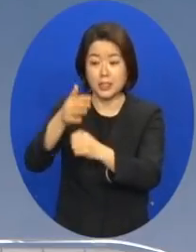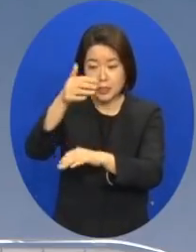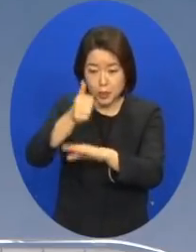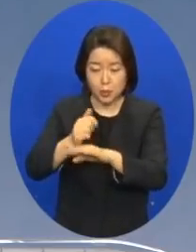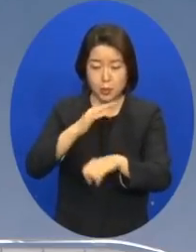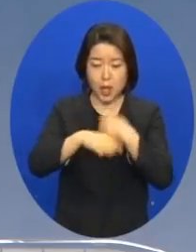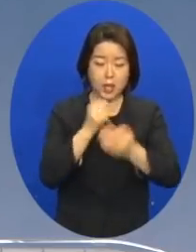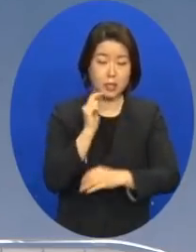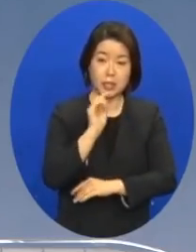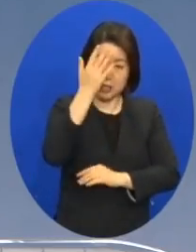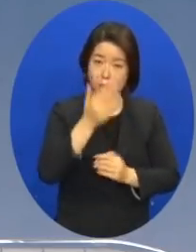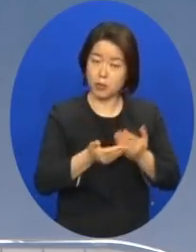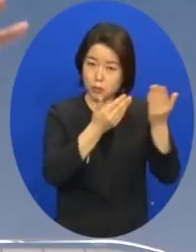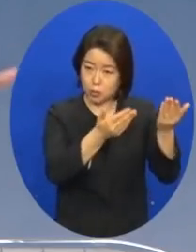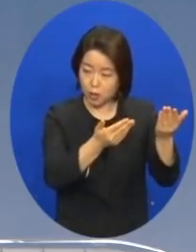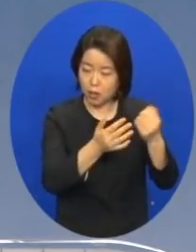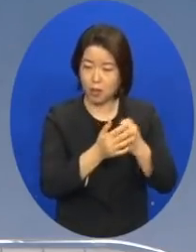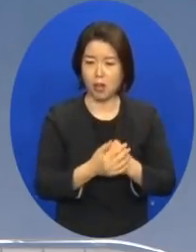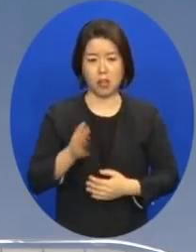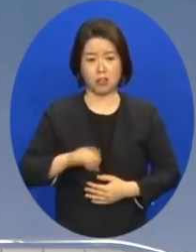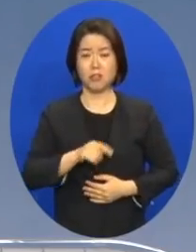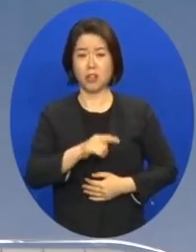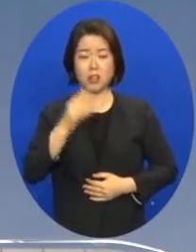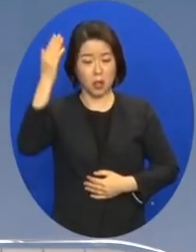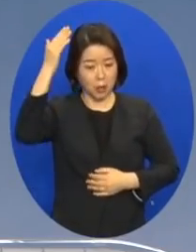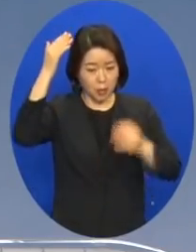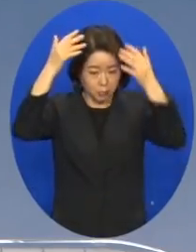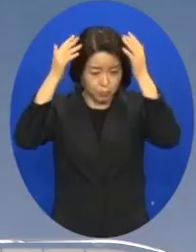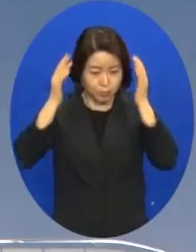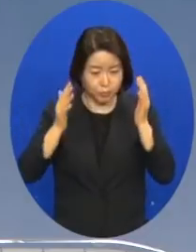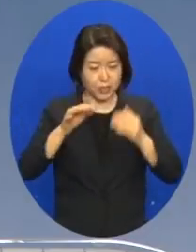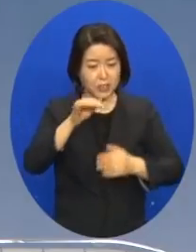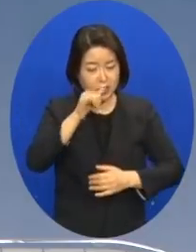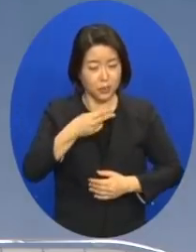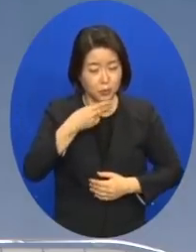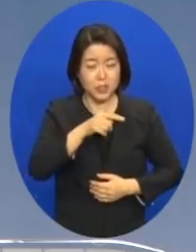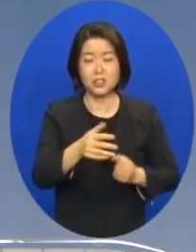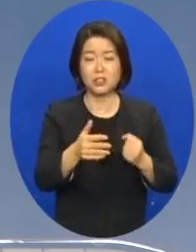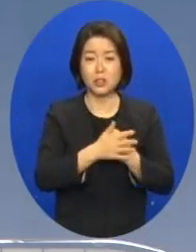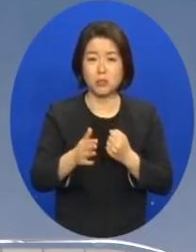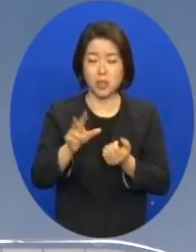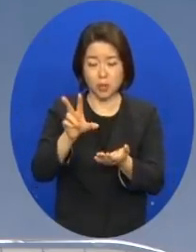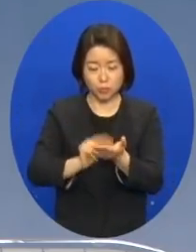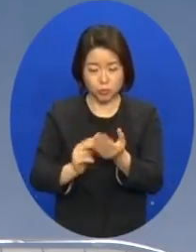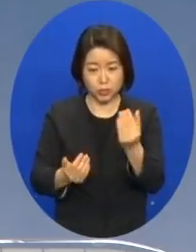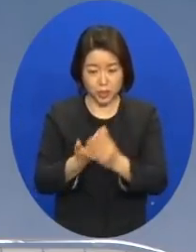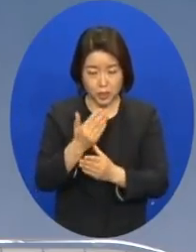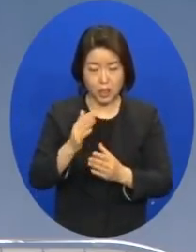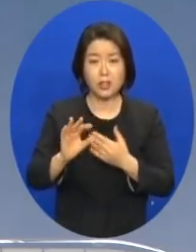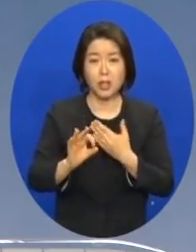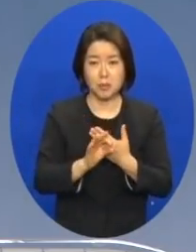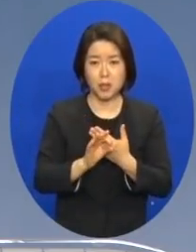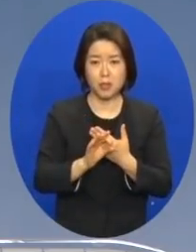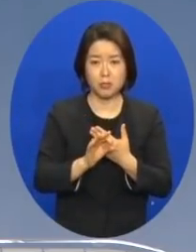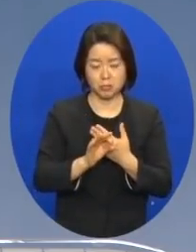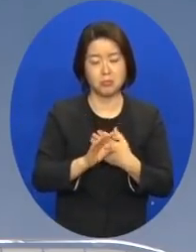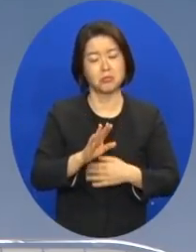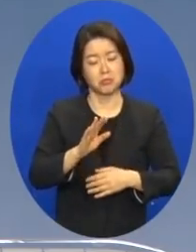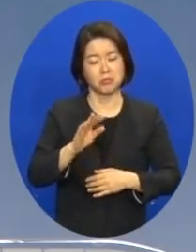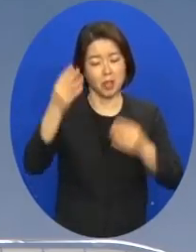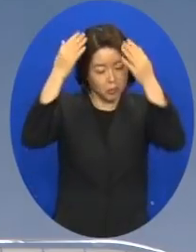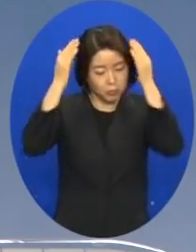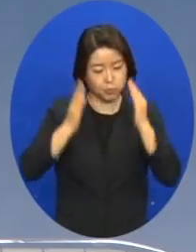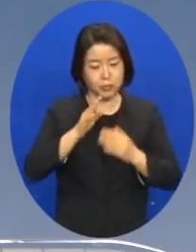건데, 이것 때문에 그렇게 시험이 든다면 그러면 차라리 머리에 수건을 쓰는 것이 옳겠다,